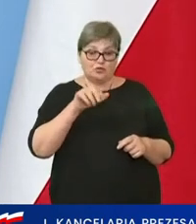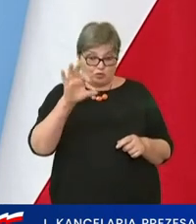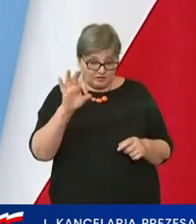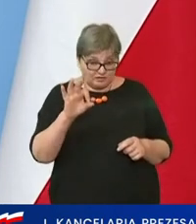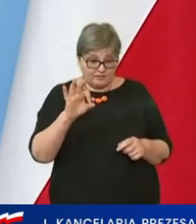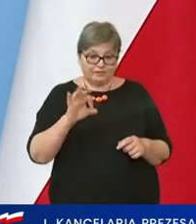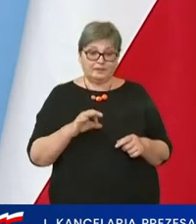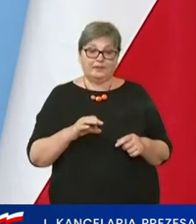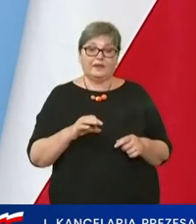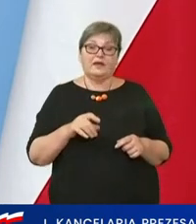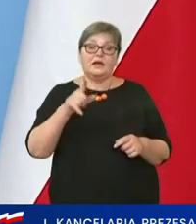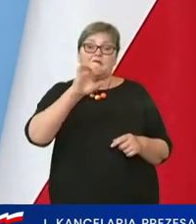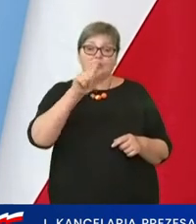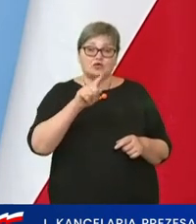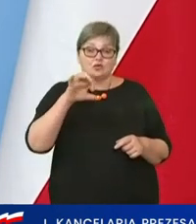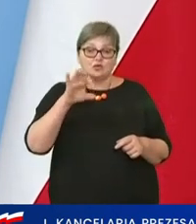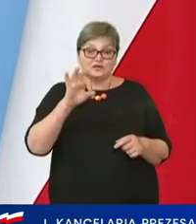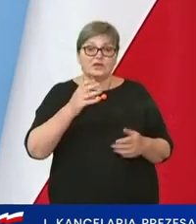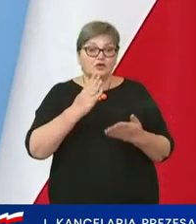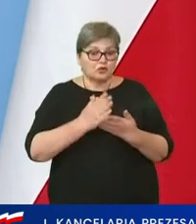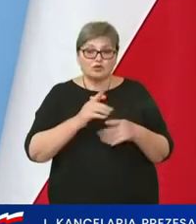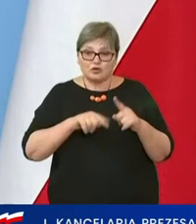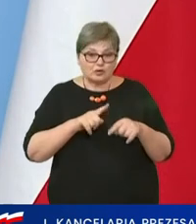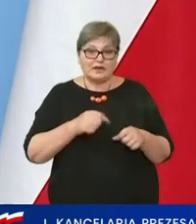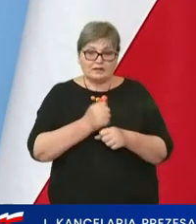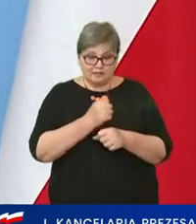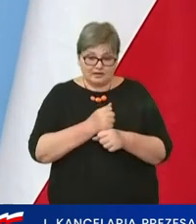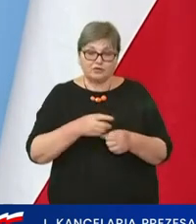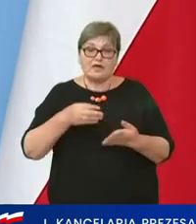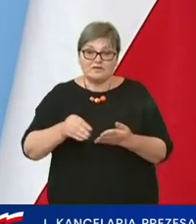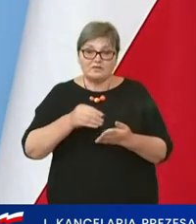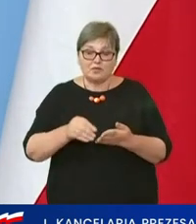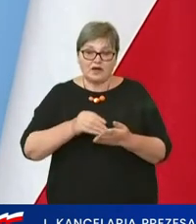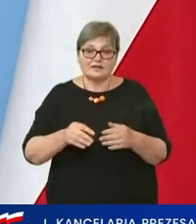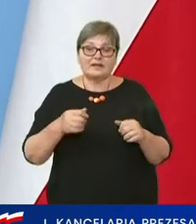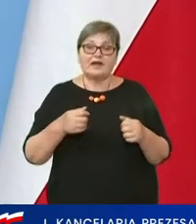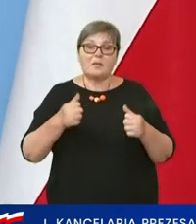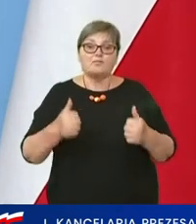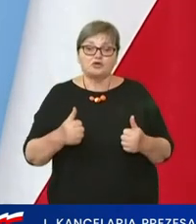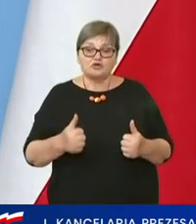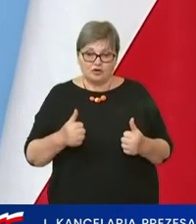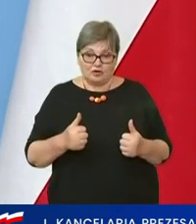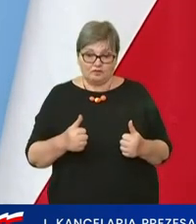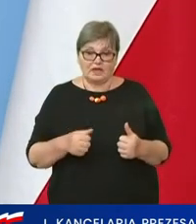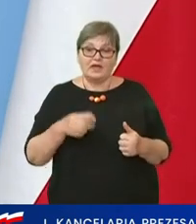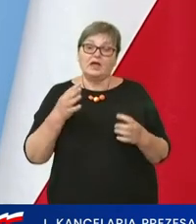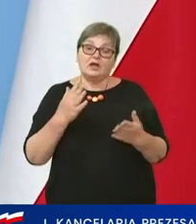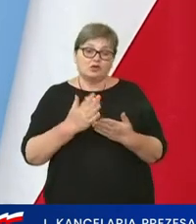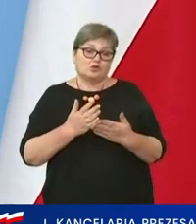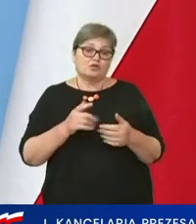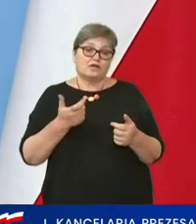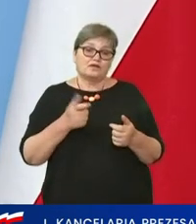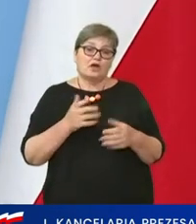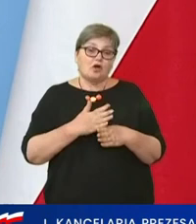który już ruszyły pełną parą z wypłatą postojowego ta wypłata postojowego to już mamy około 180